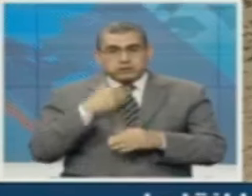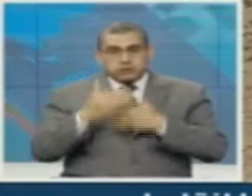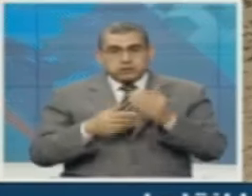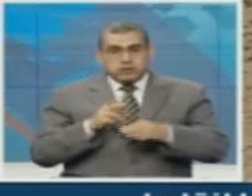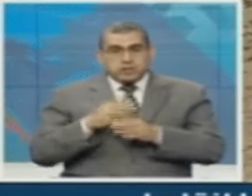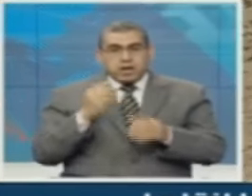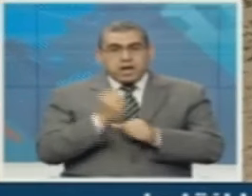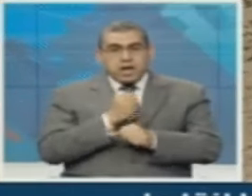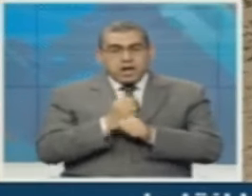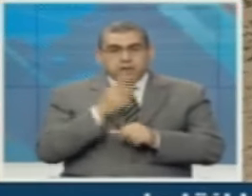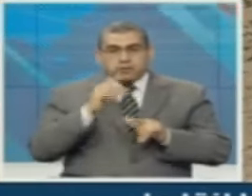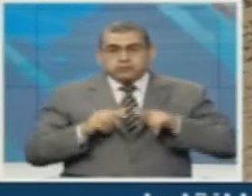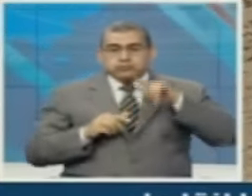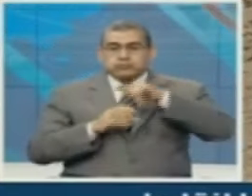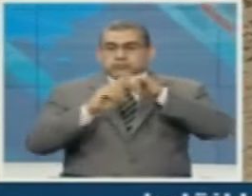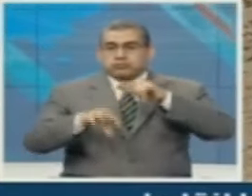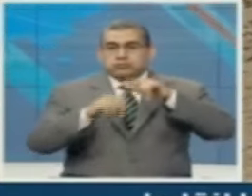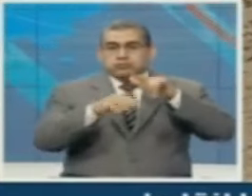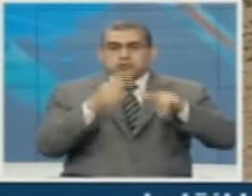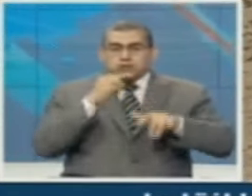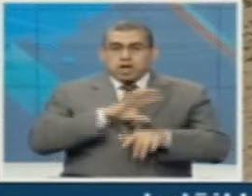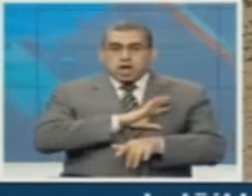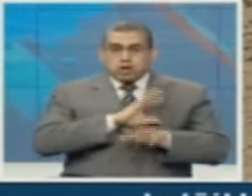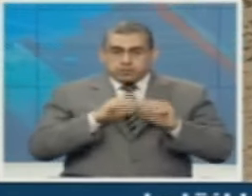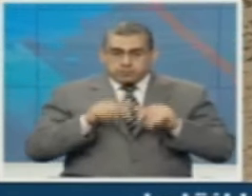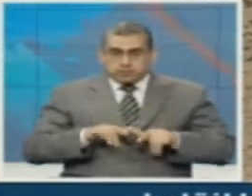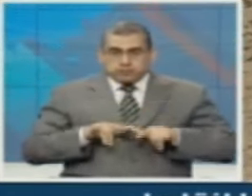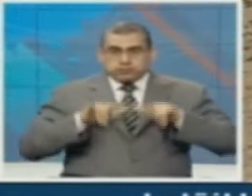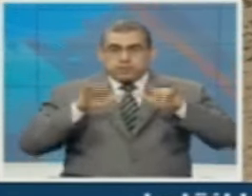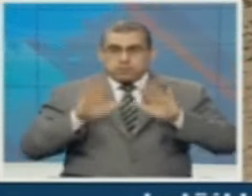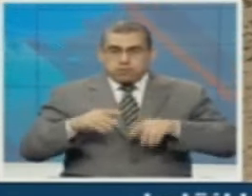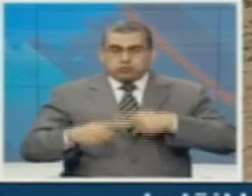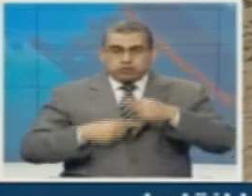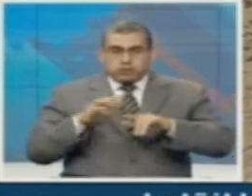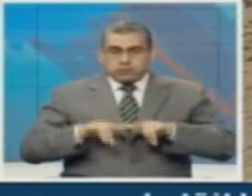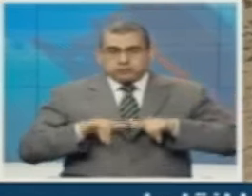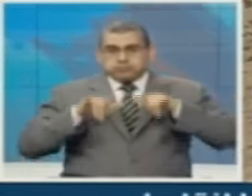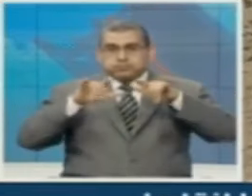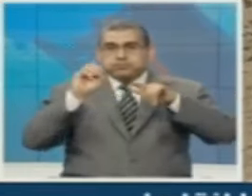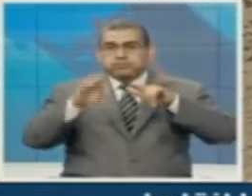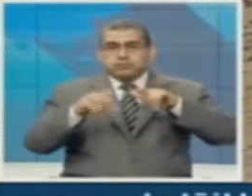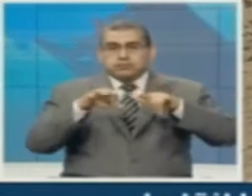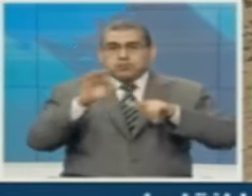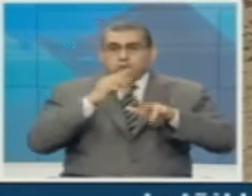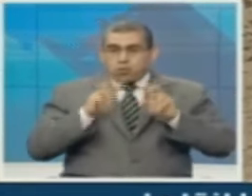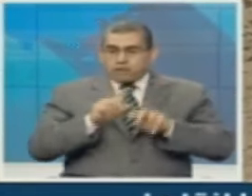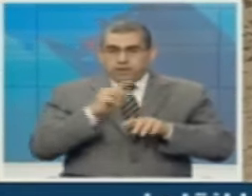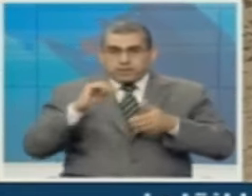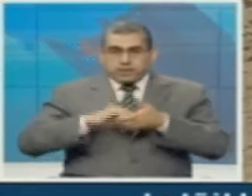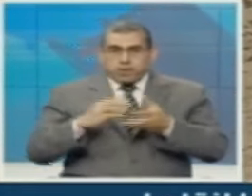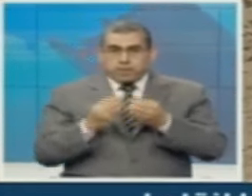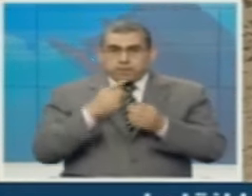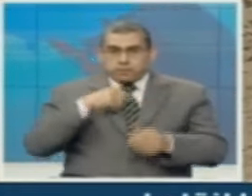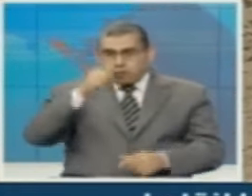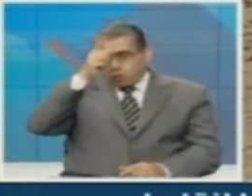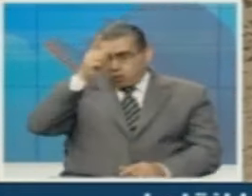عمليات الإنزال والإسقاط الجوي الخاص بالقوات المسلحة المصرية ما زالت مستمرة بالطبع لا تتوقف بالتعاون أيضا مع المملكة